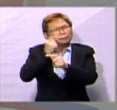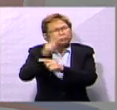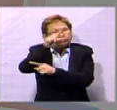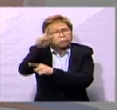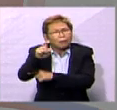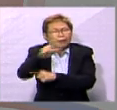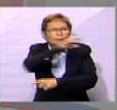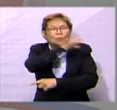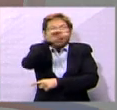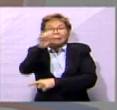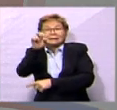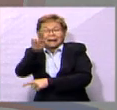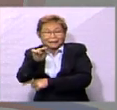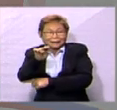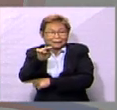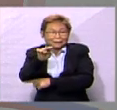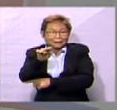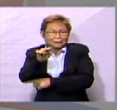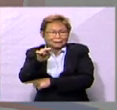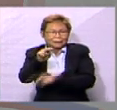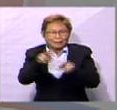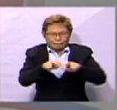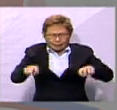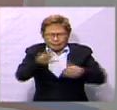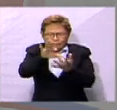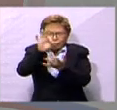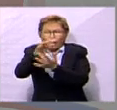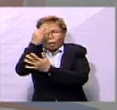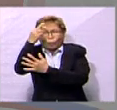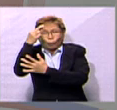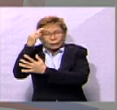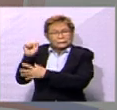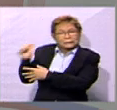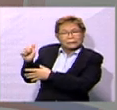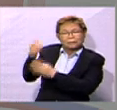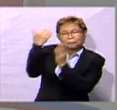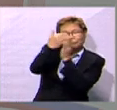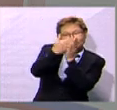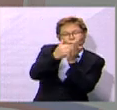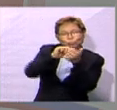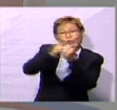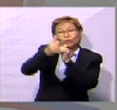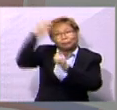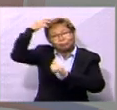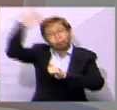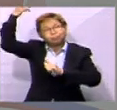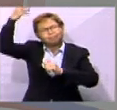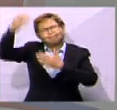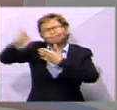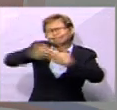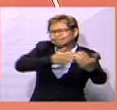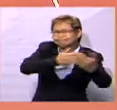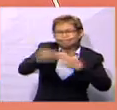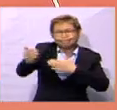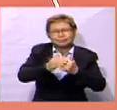pengerusi ISN dat seri Abdul azim mohad zabidi panel pemilih punya sebab tersendiri menyenaraikan sukan tersebut biarun